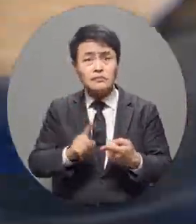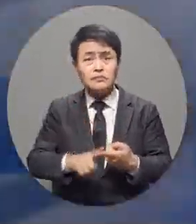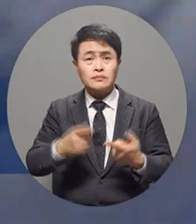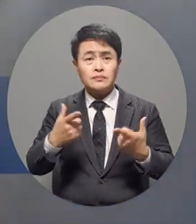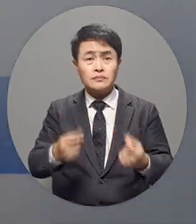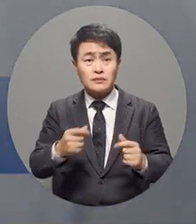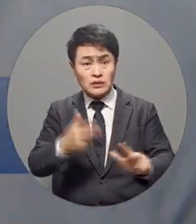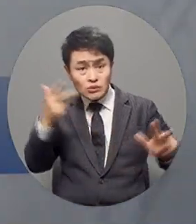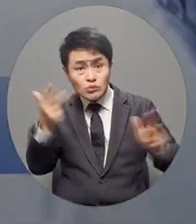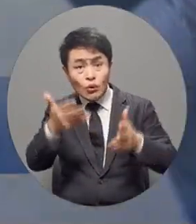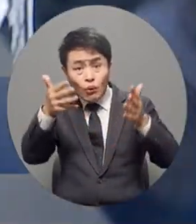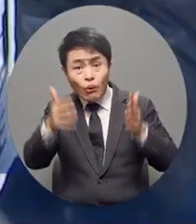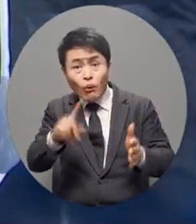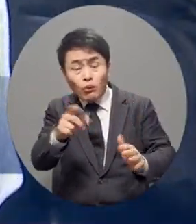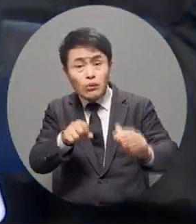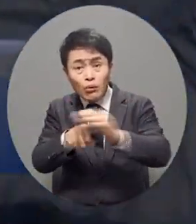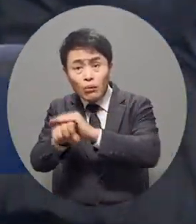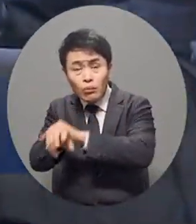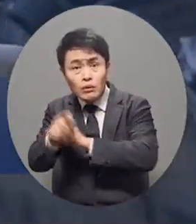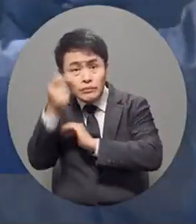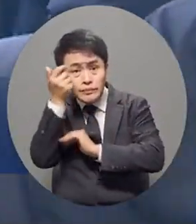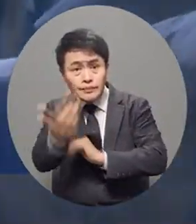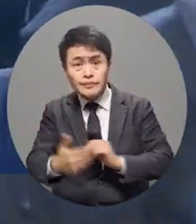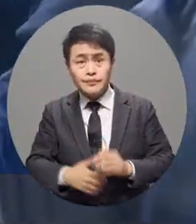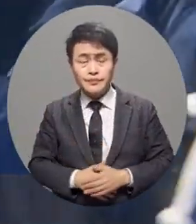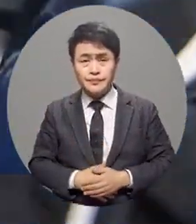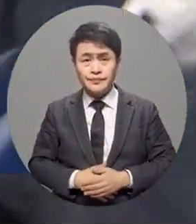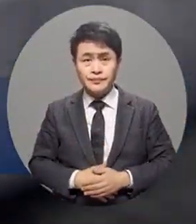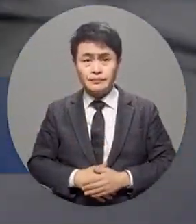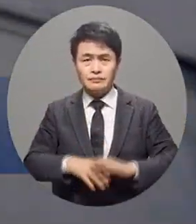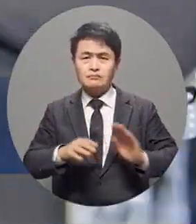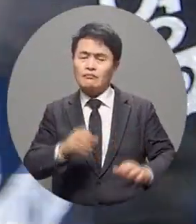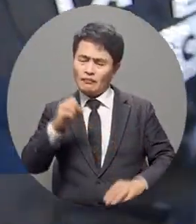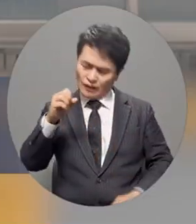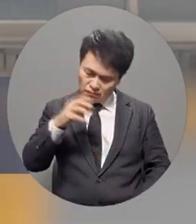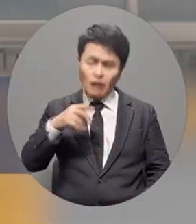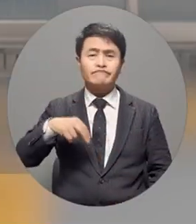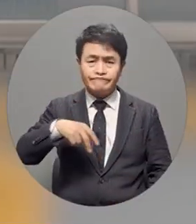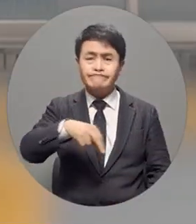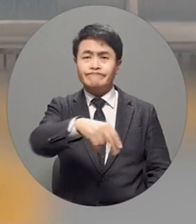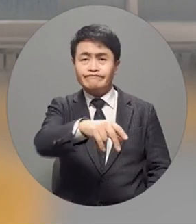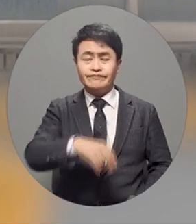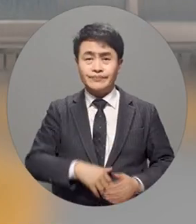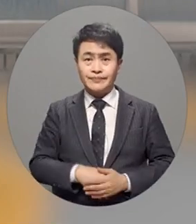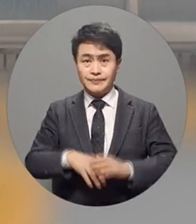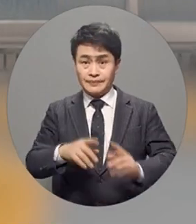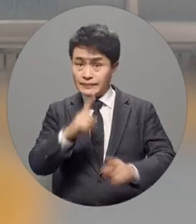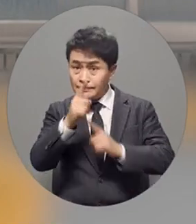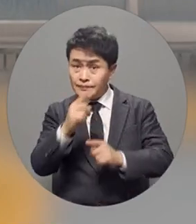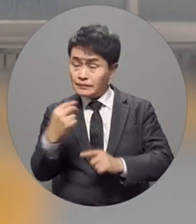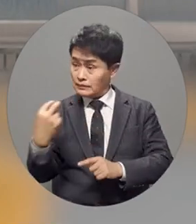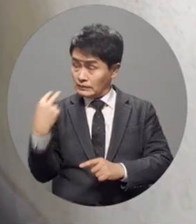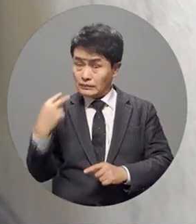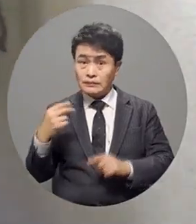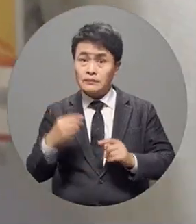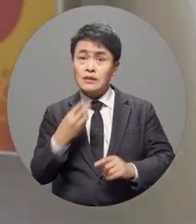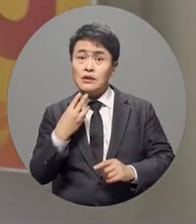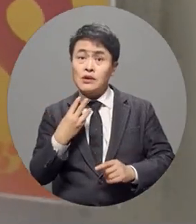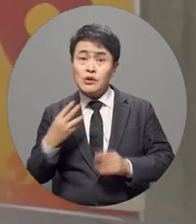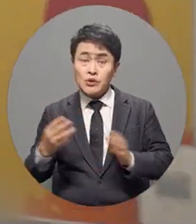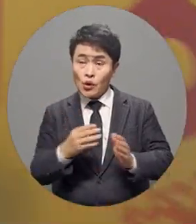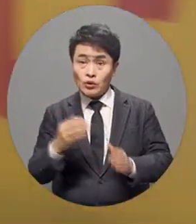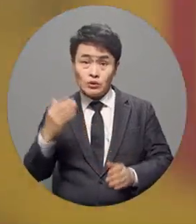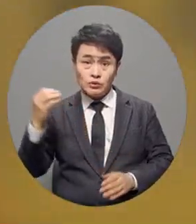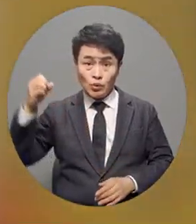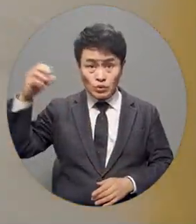일주일 동안 그럼 어디로 도망다니신 거예요? 그냥 걸어다녔습니다. 이 씨는 그제 저녁 경기 양주의 한